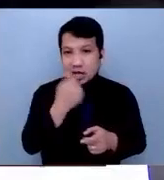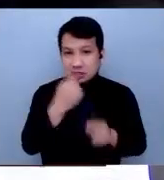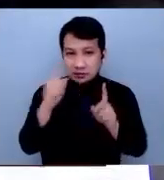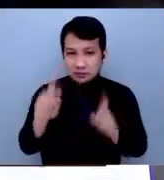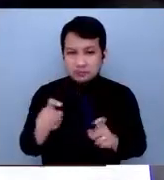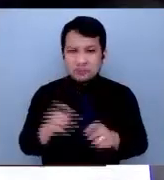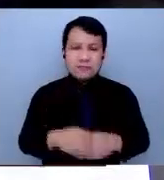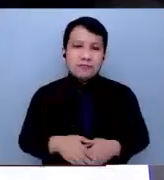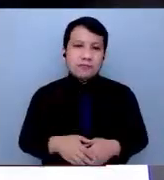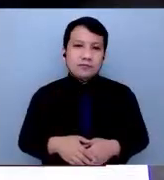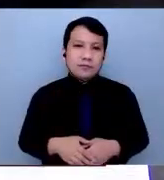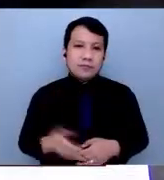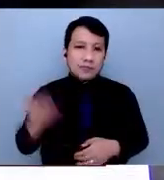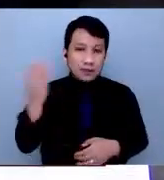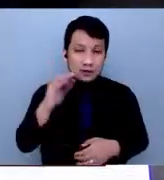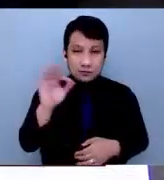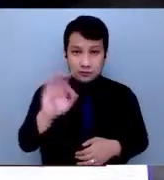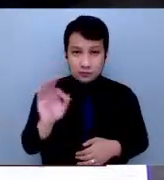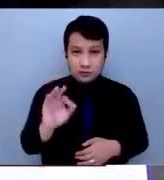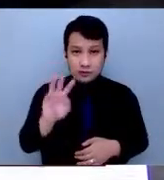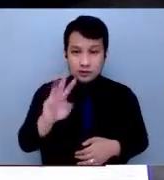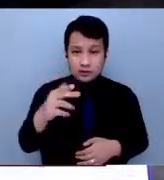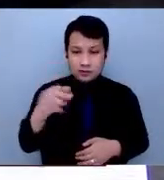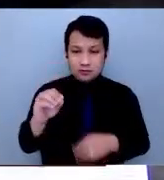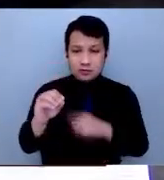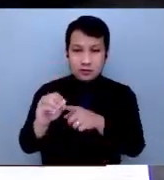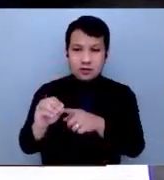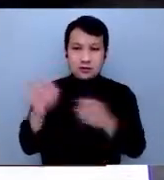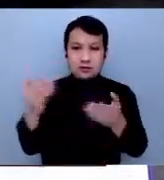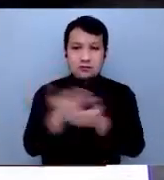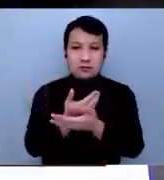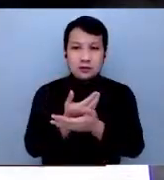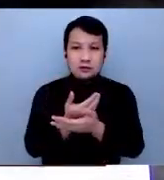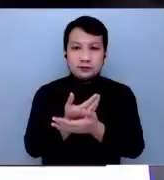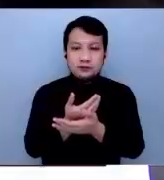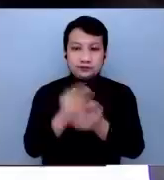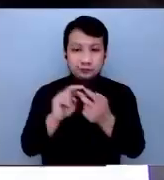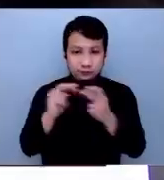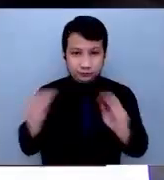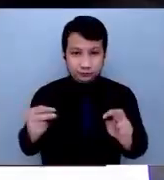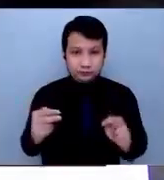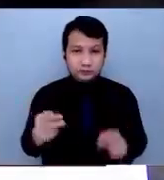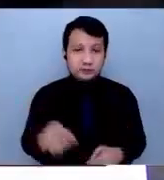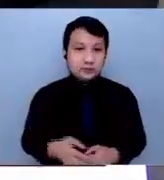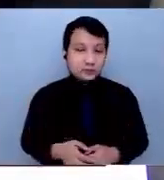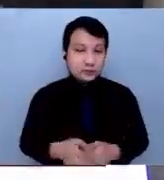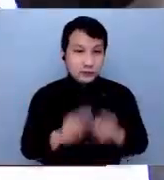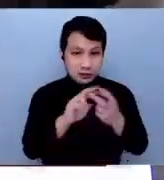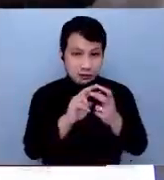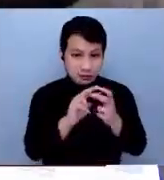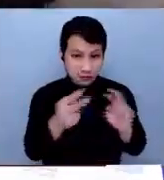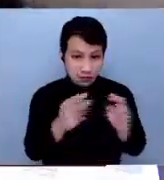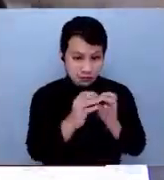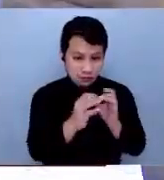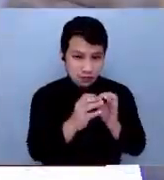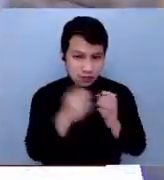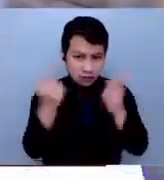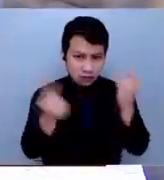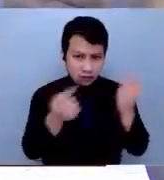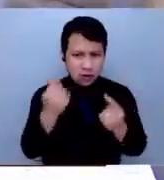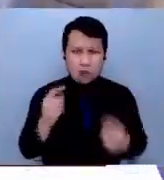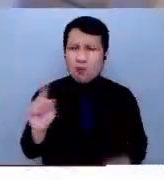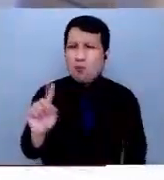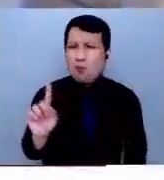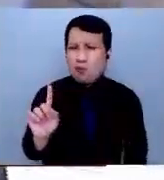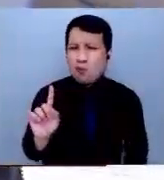Noon pong Biyernes, dineklara ng World Health Organization ang bagong Omicron variant bilang isang variant of concern. Ano po ang ibig